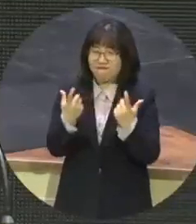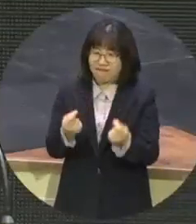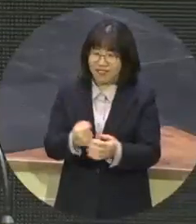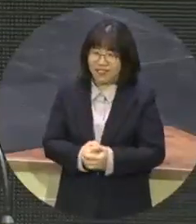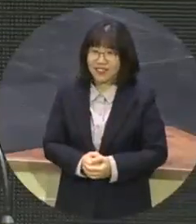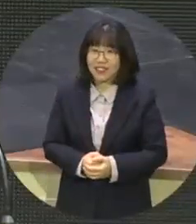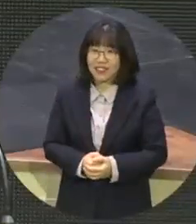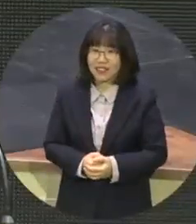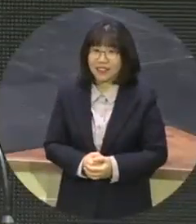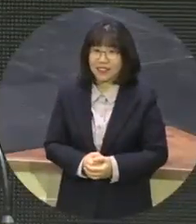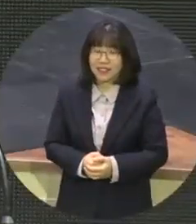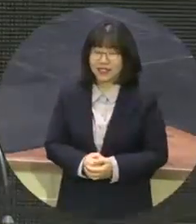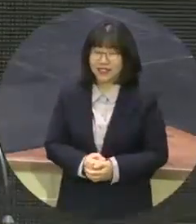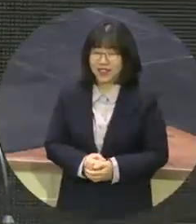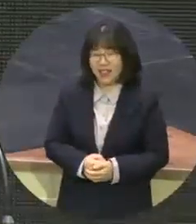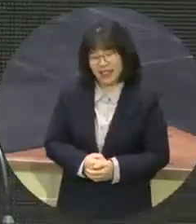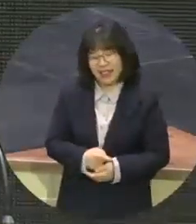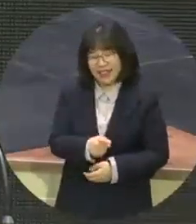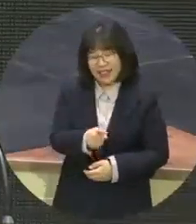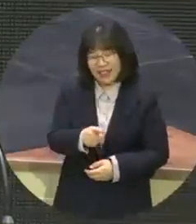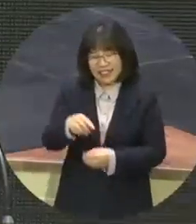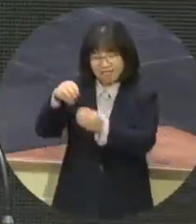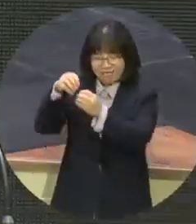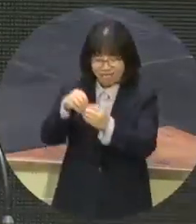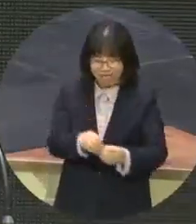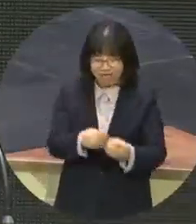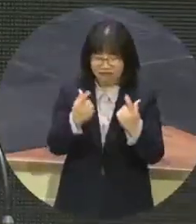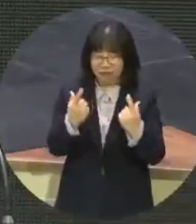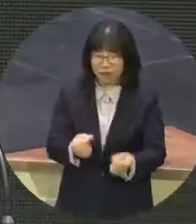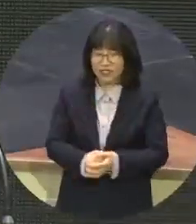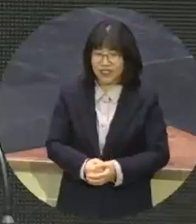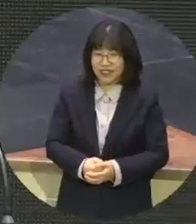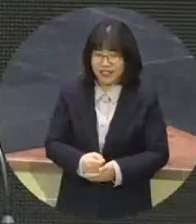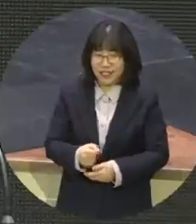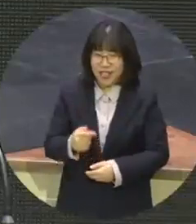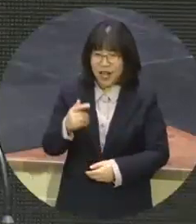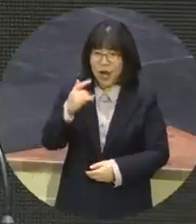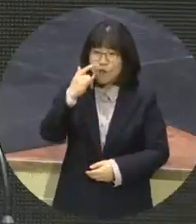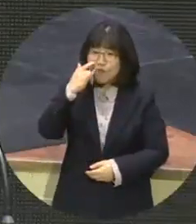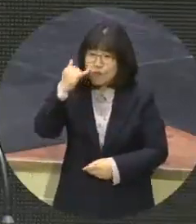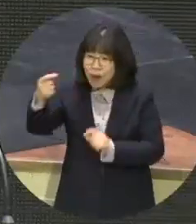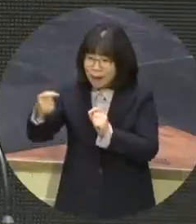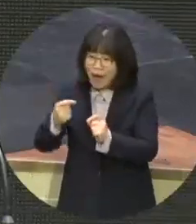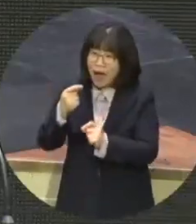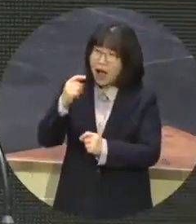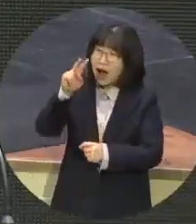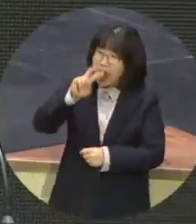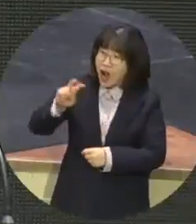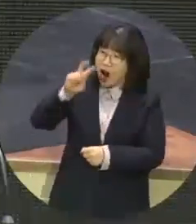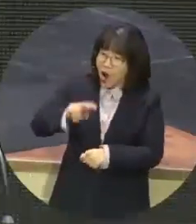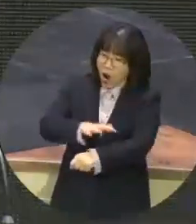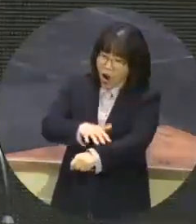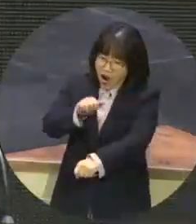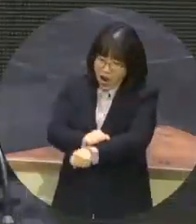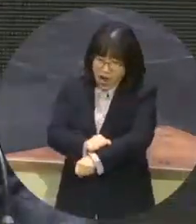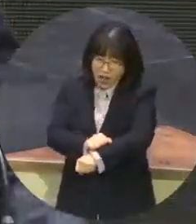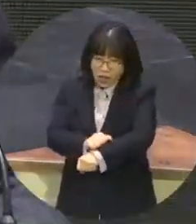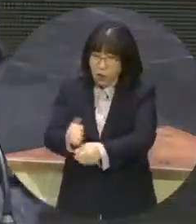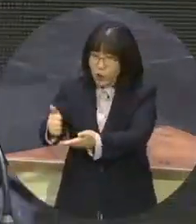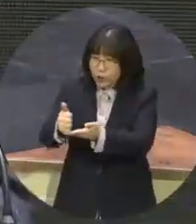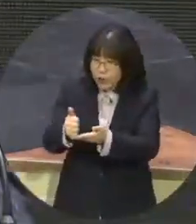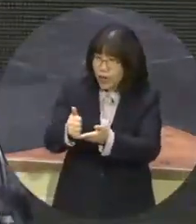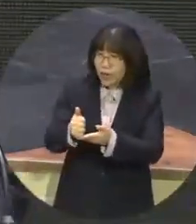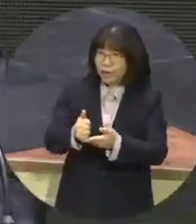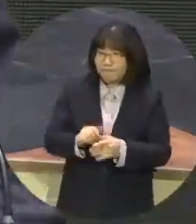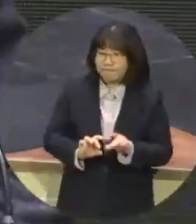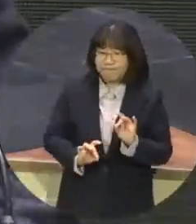애들, 애들도 그래요. DNA가 그래 흘렀어. 아버지 엄마 앞에서 노래 잘 불러. 참, 이 재롱도 잘 들다가 손님 오면